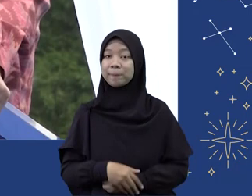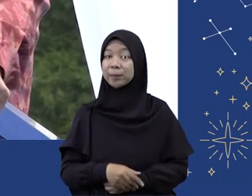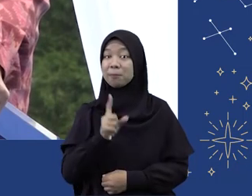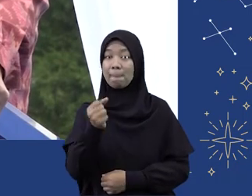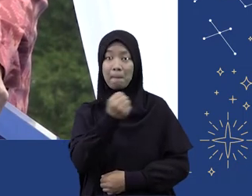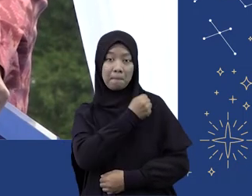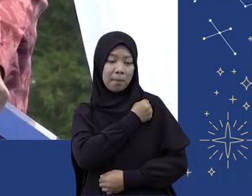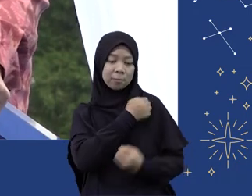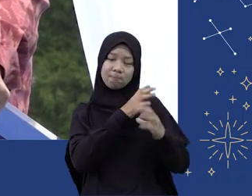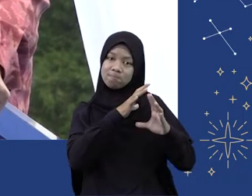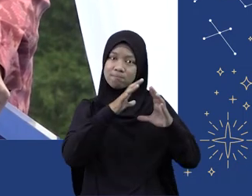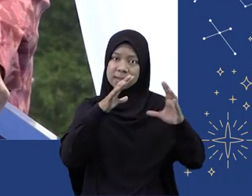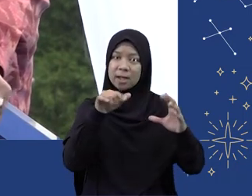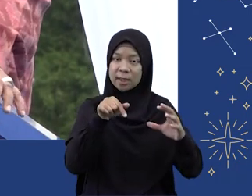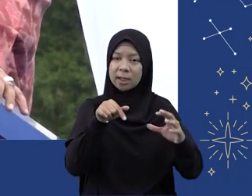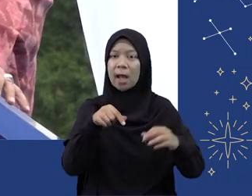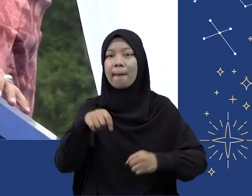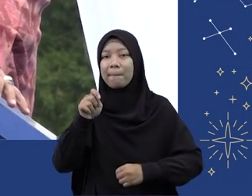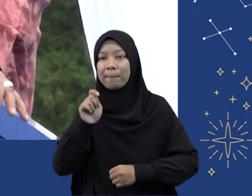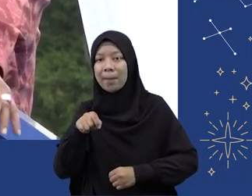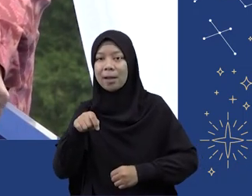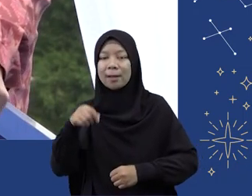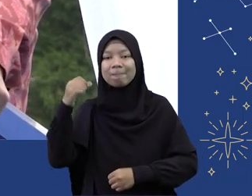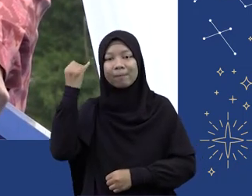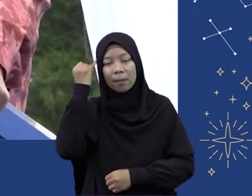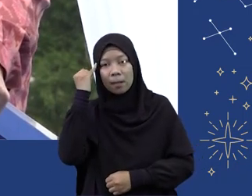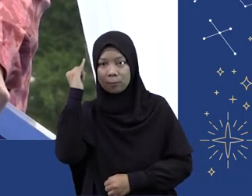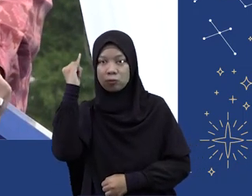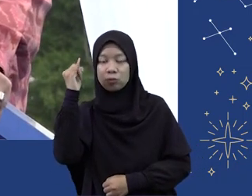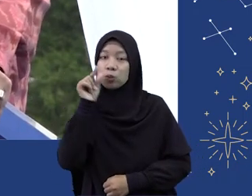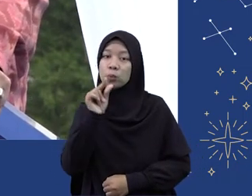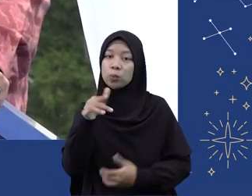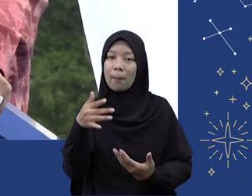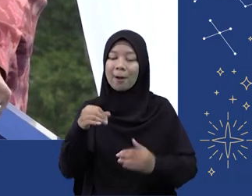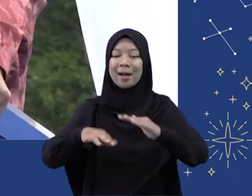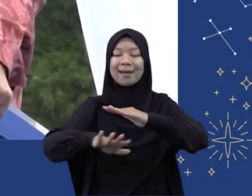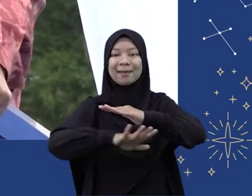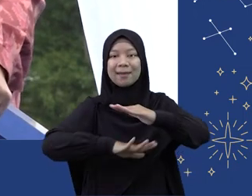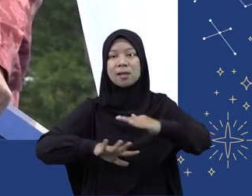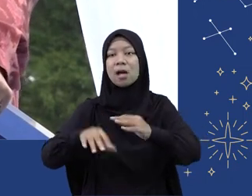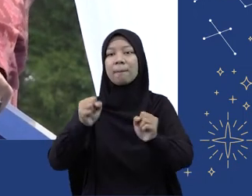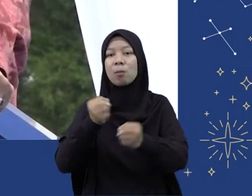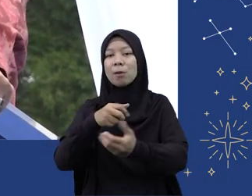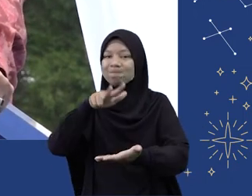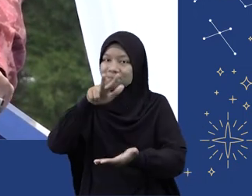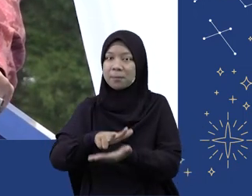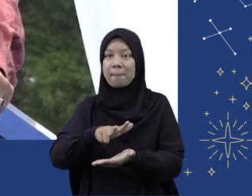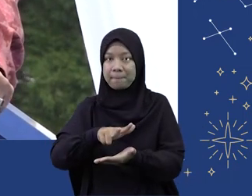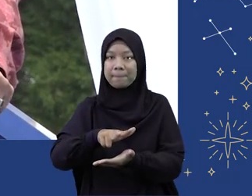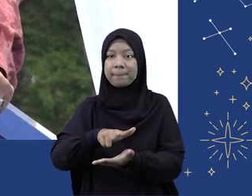bangsa yang menggunakan sains dan pengetahuan sebagai basis dalam pembuatan keputusan